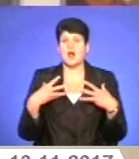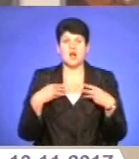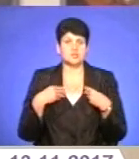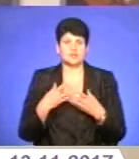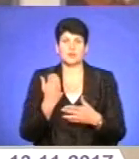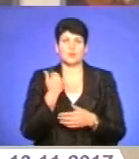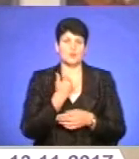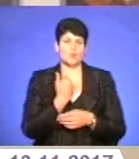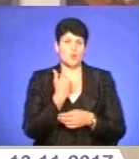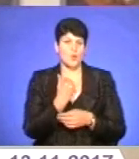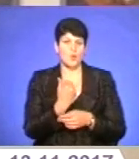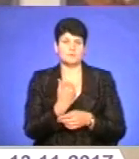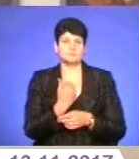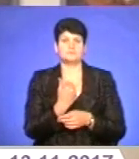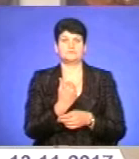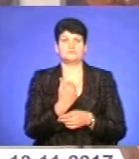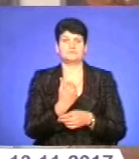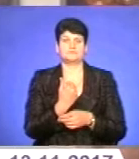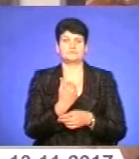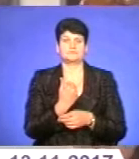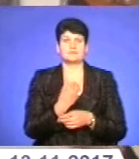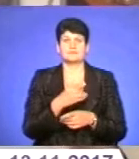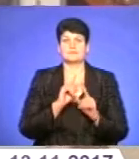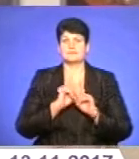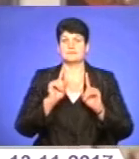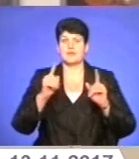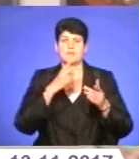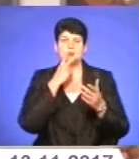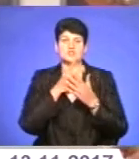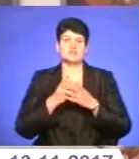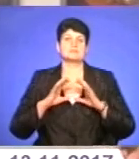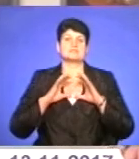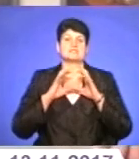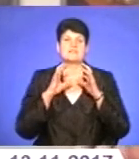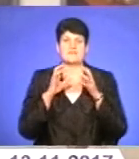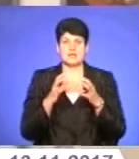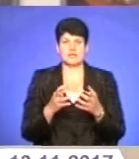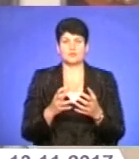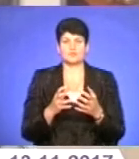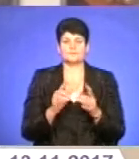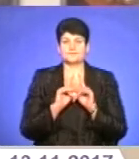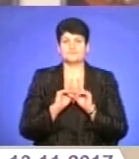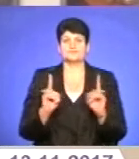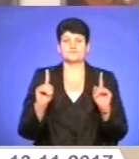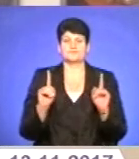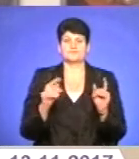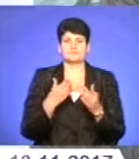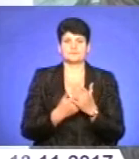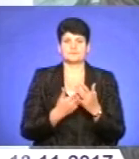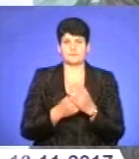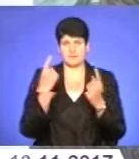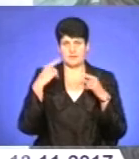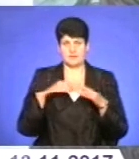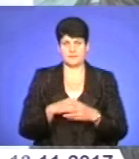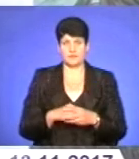Я був вражений його таким своєрідним баченням світу, своєрідною трактовкою мистецькою.